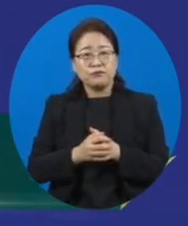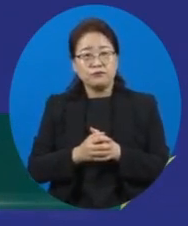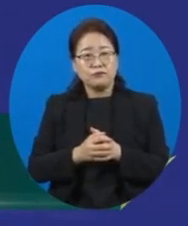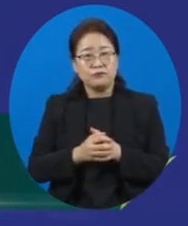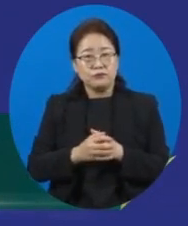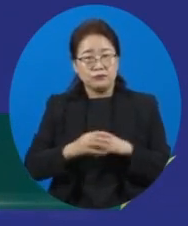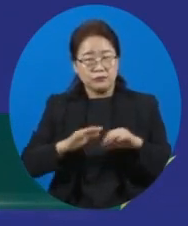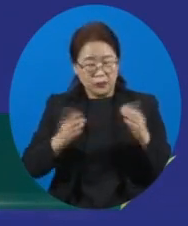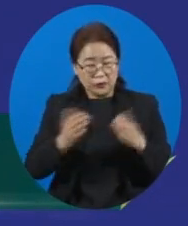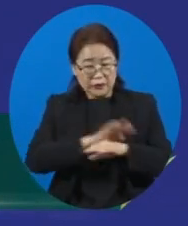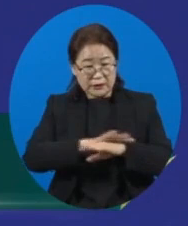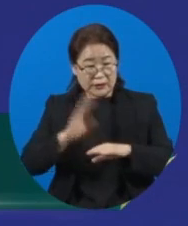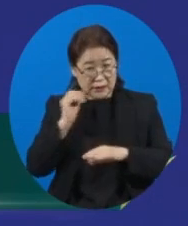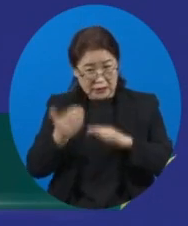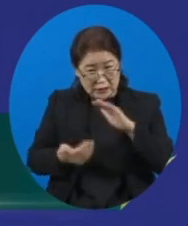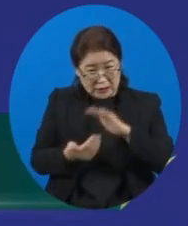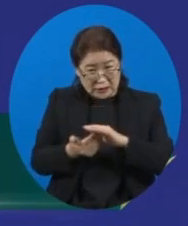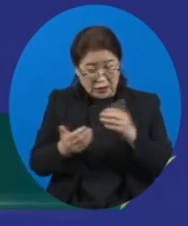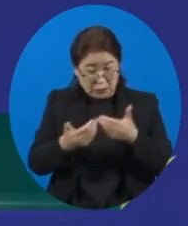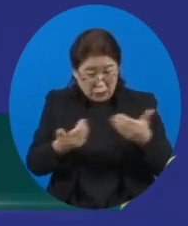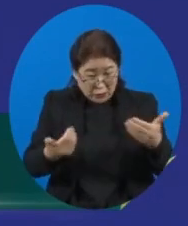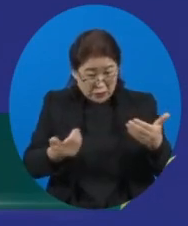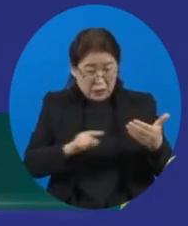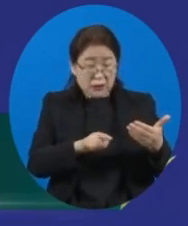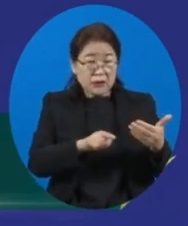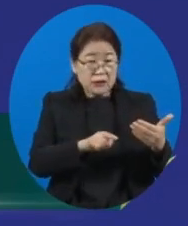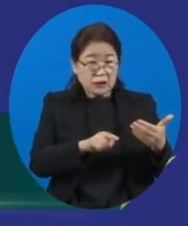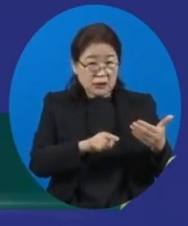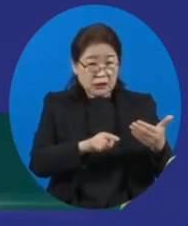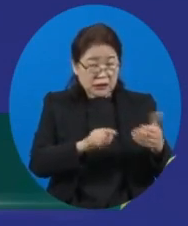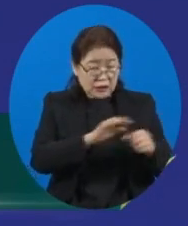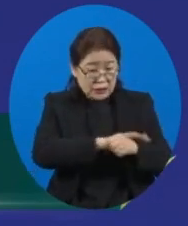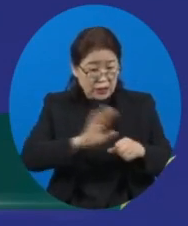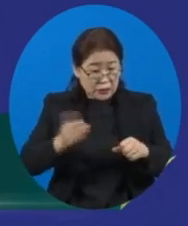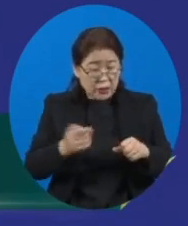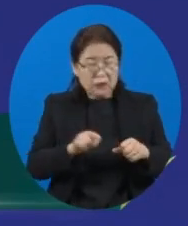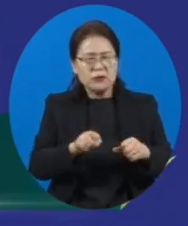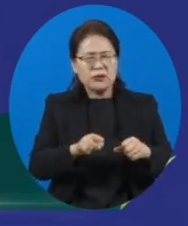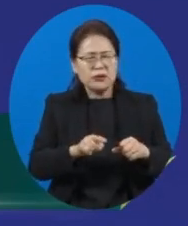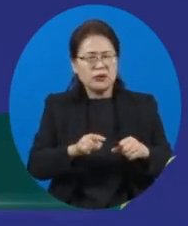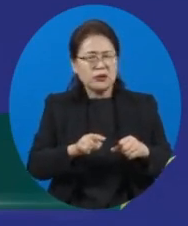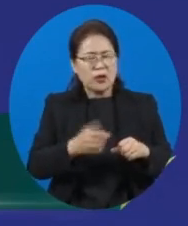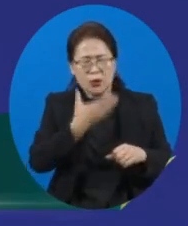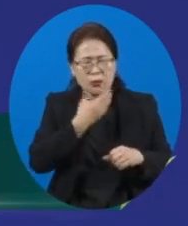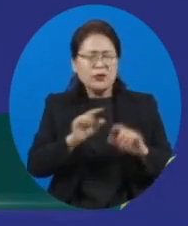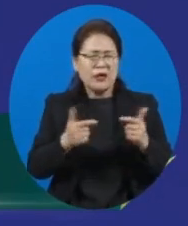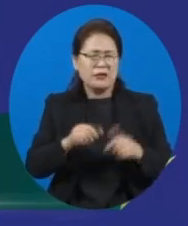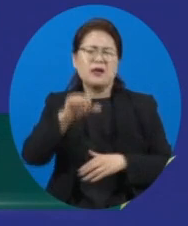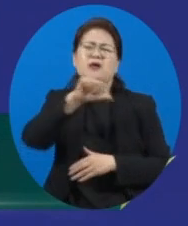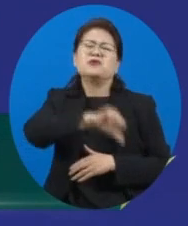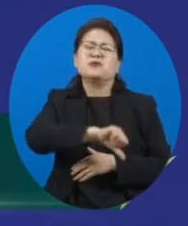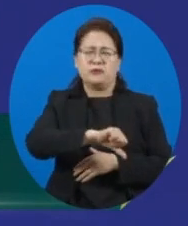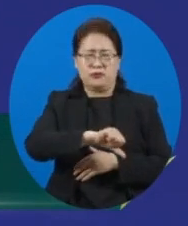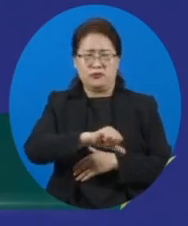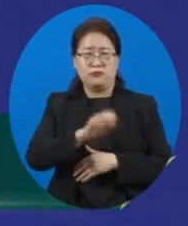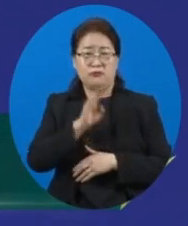형통함 때문에 내가 하나님과 멀어진다면 그 형통함이, 여러분, 형통이 아니라 복이 아니라 저주예요.